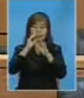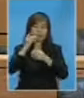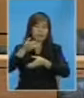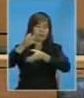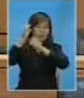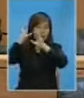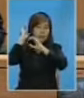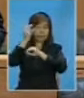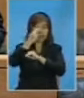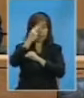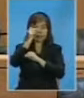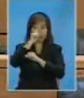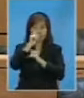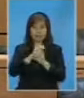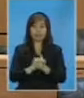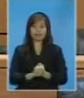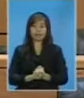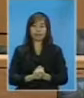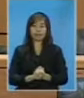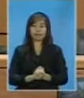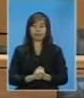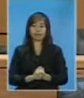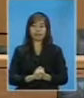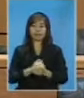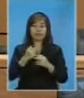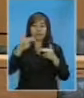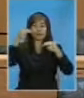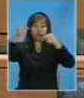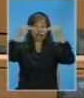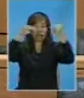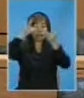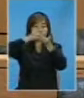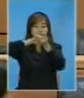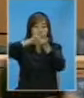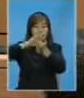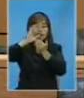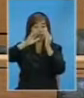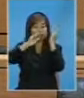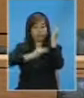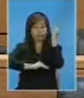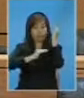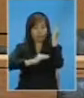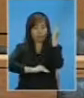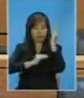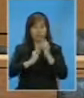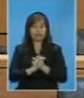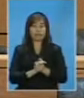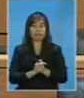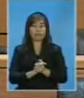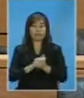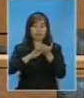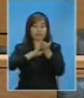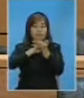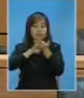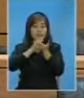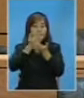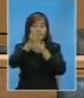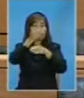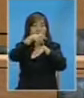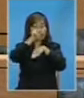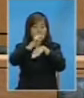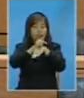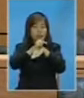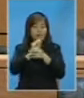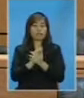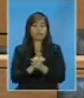ครับว่า CCTV ในจังหวัดชายแดนภาคใต้ขออนุญาตท่านประธานว่าข้อเท็จ